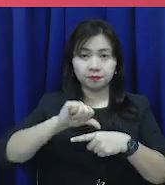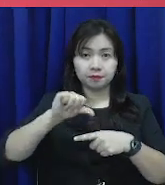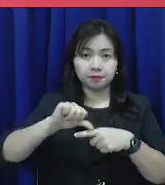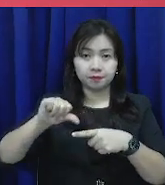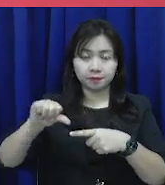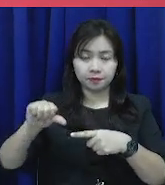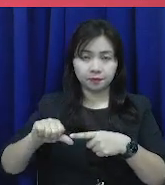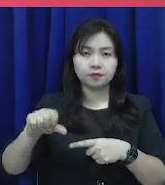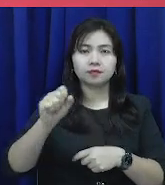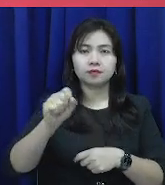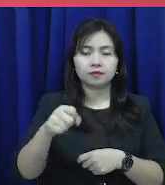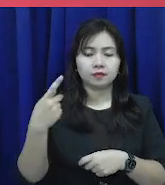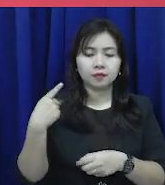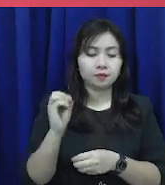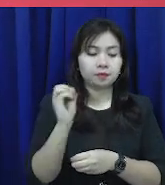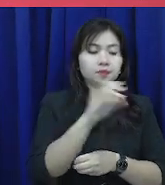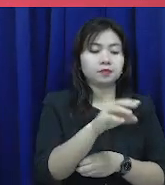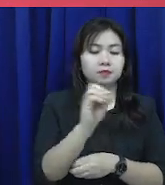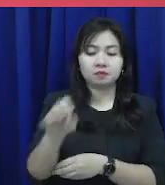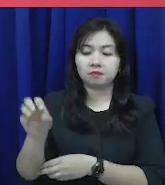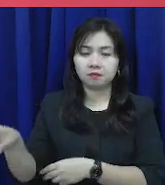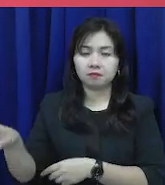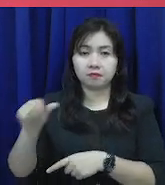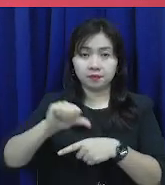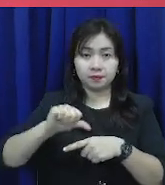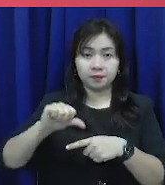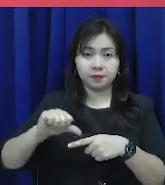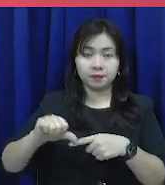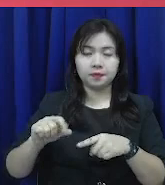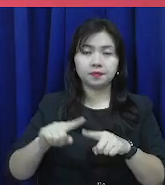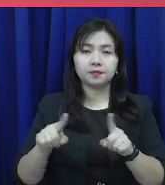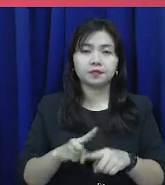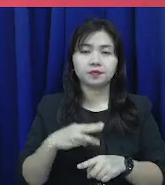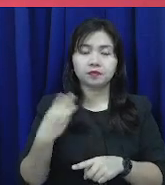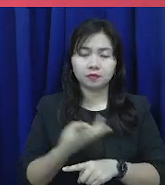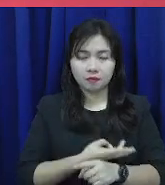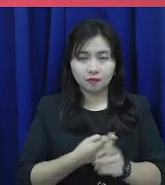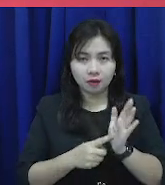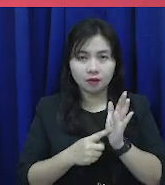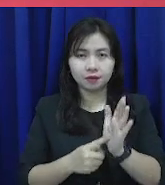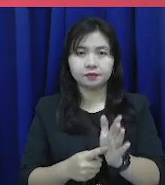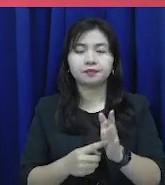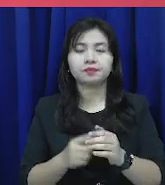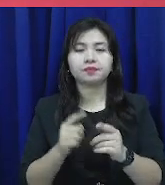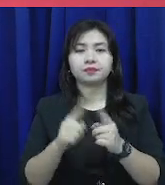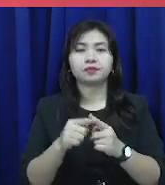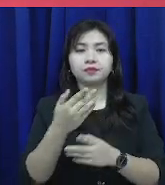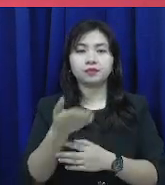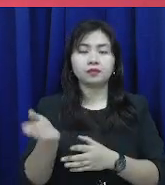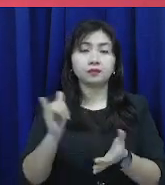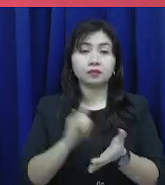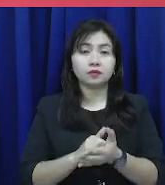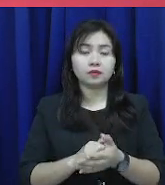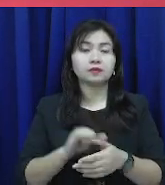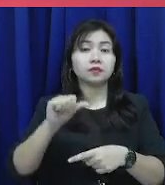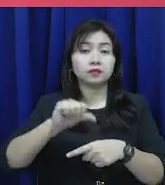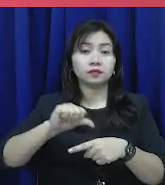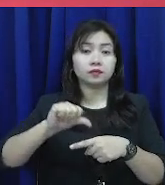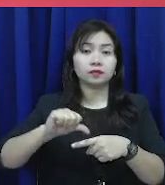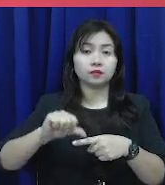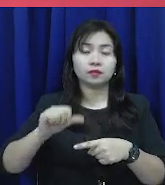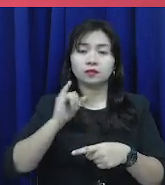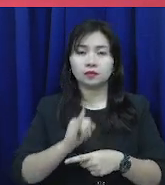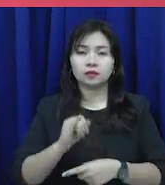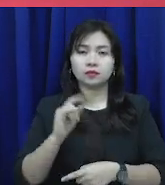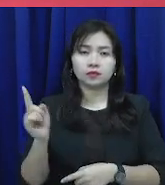grounds na pin pinaglapatan ng kanyang seed and as we emphasize on this topic yyung seed na pinag-uusapan po natin dito is None other